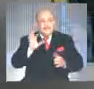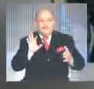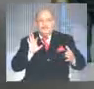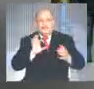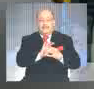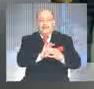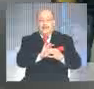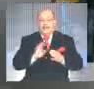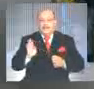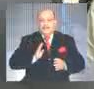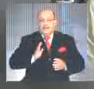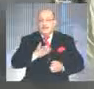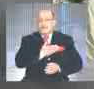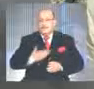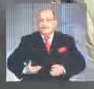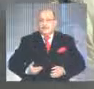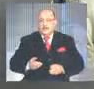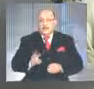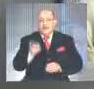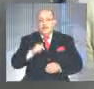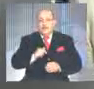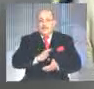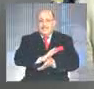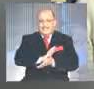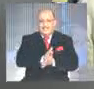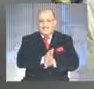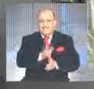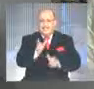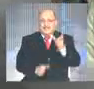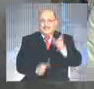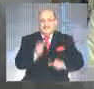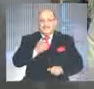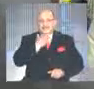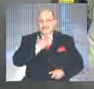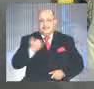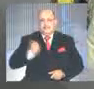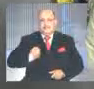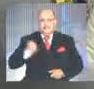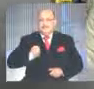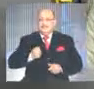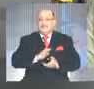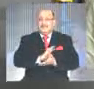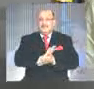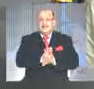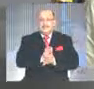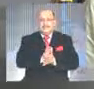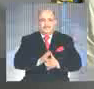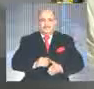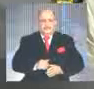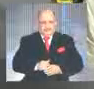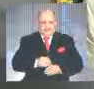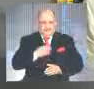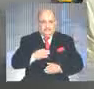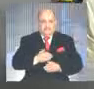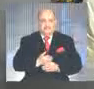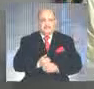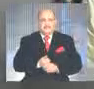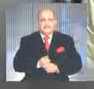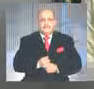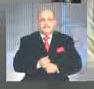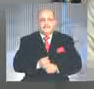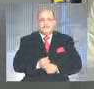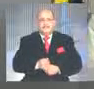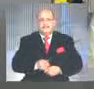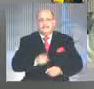الجيش والامن الوطنيين. حركه لهذه اللي عملناها في اطار دعمنا للمجهودات الامنيه، ولا في